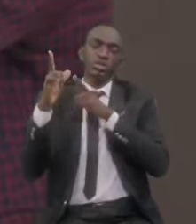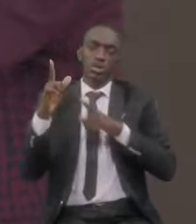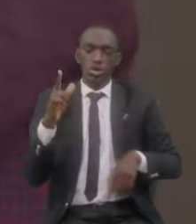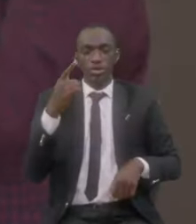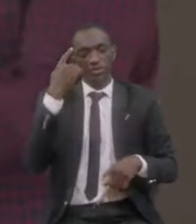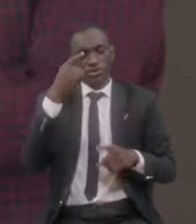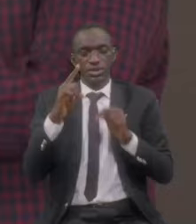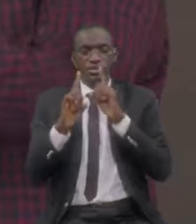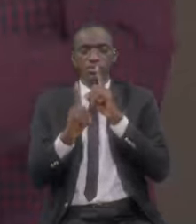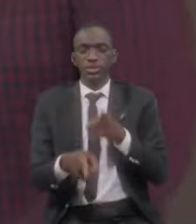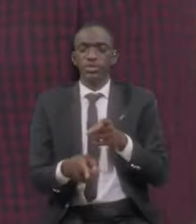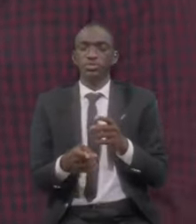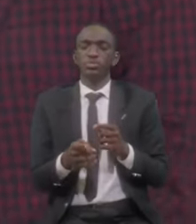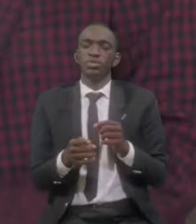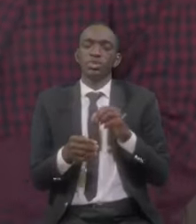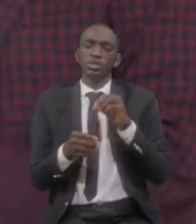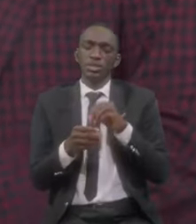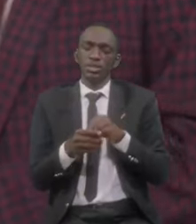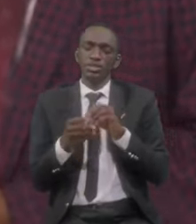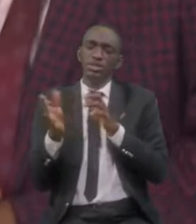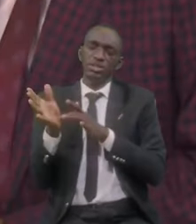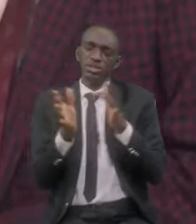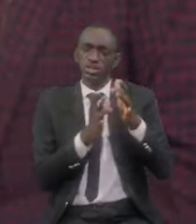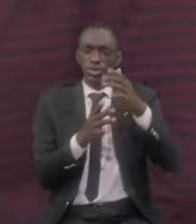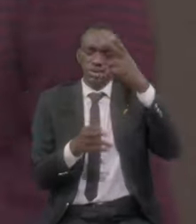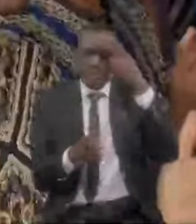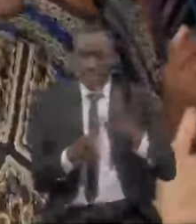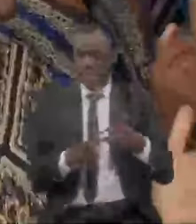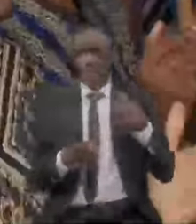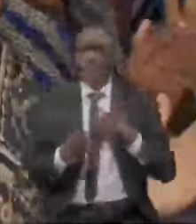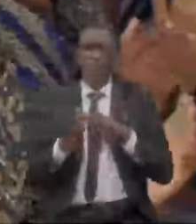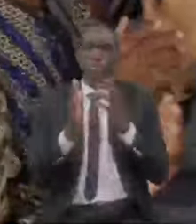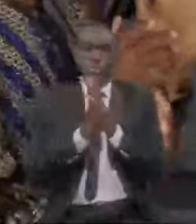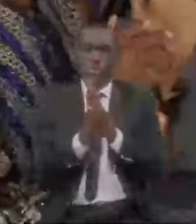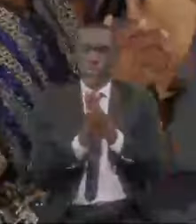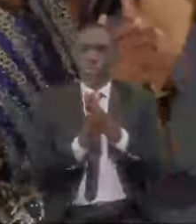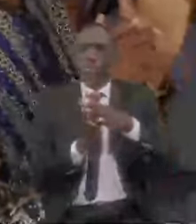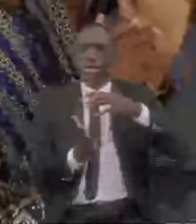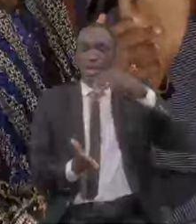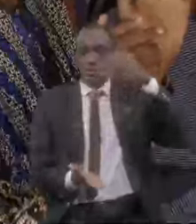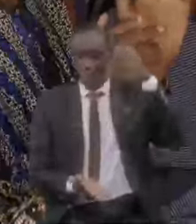l'exaucement. Au nom de Jésus, nous prions.